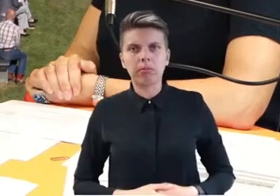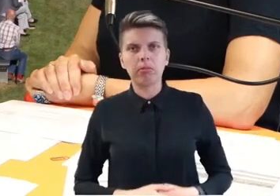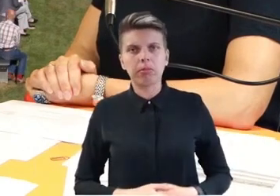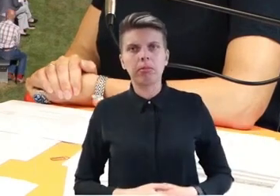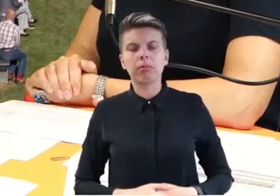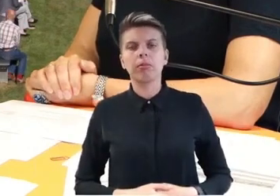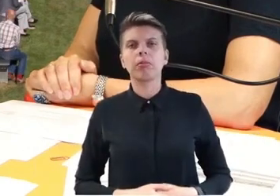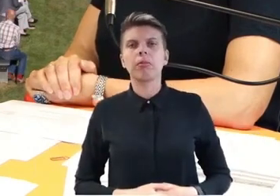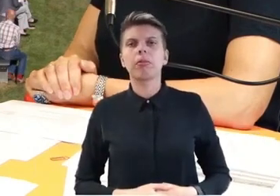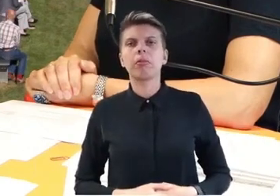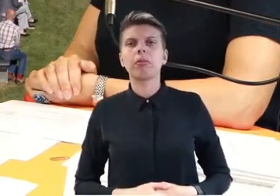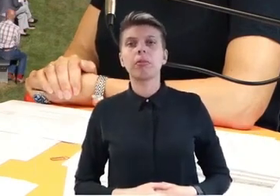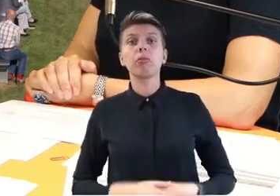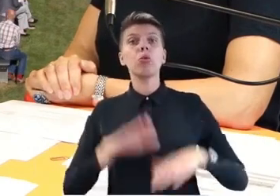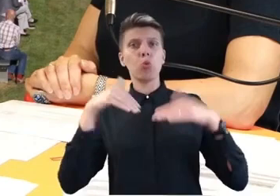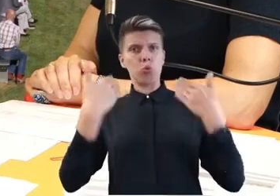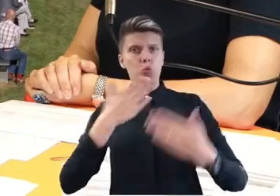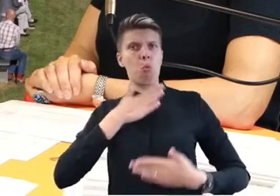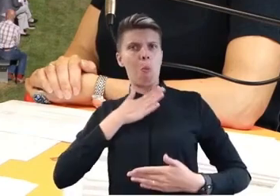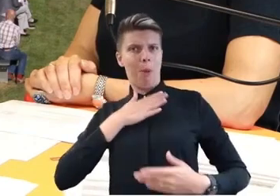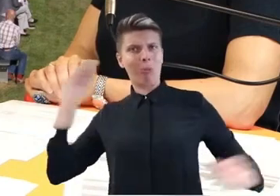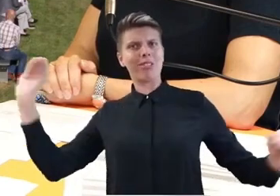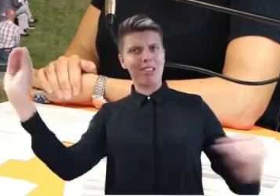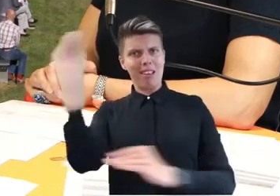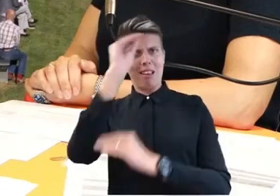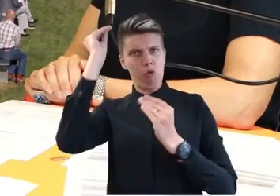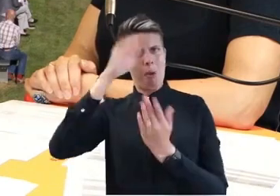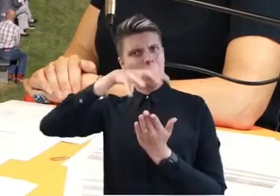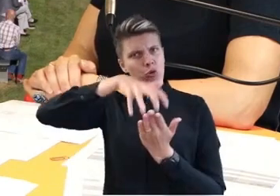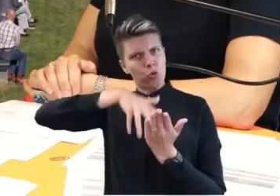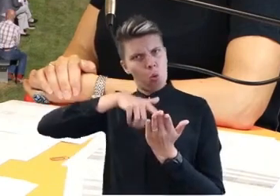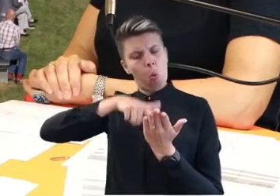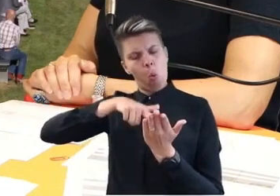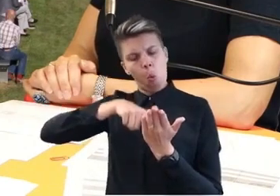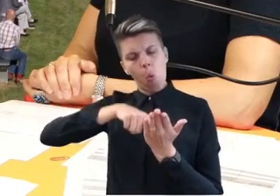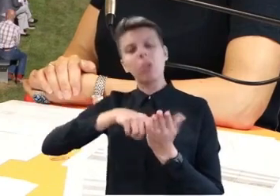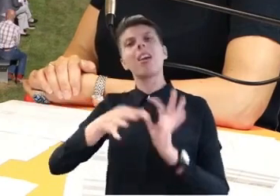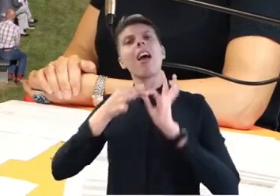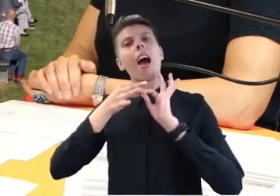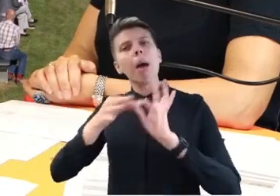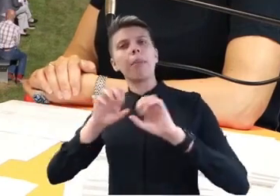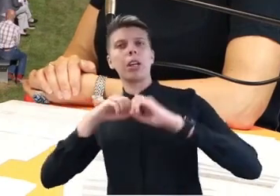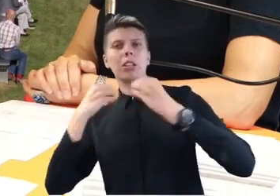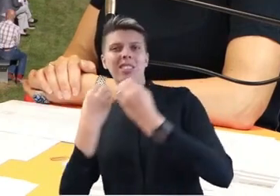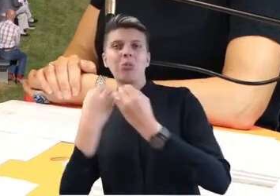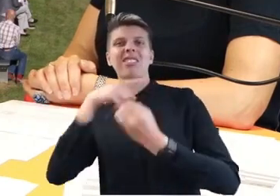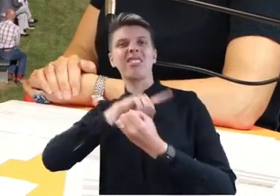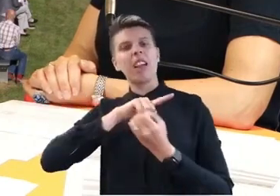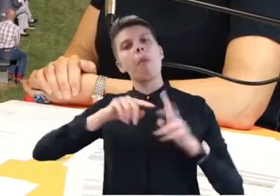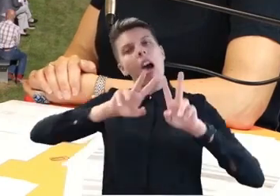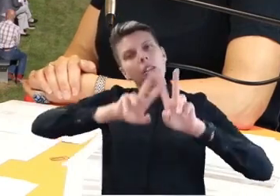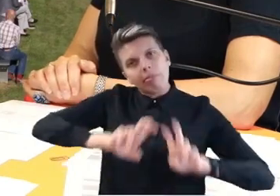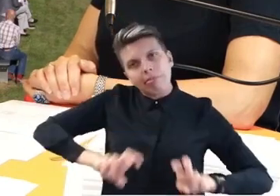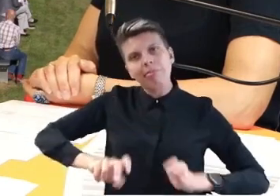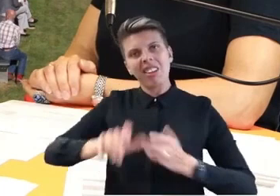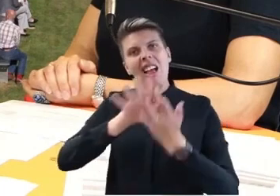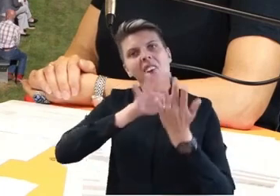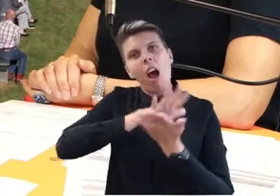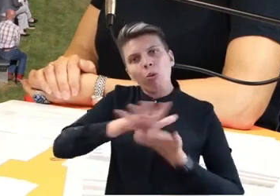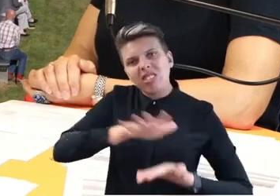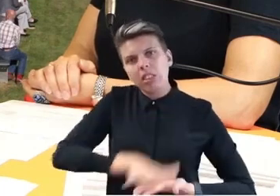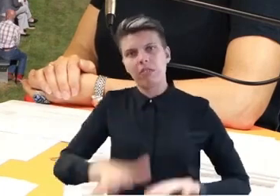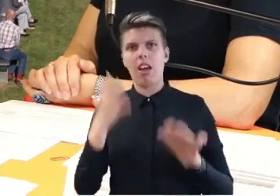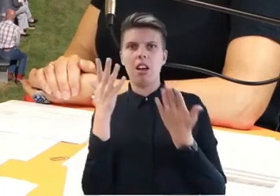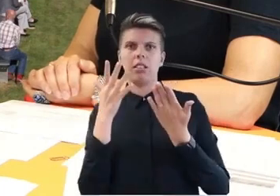die wir im bereich der lage auswerten und aufbereiten darüber berichten wir haben